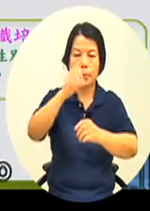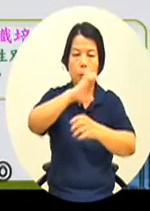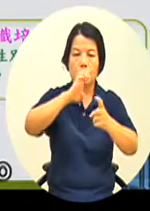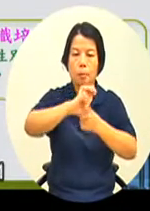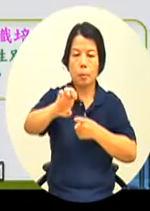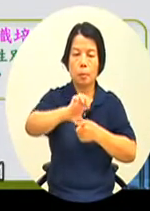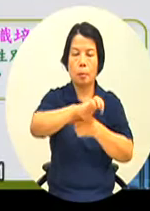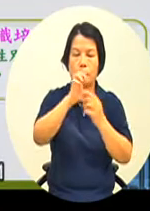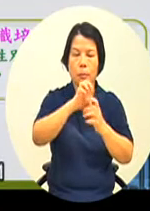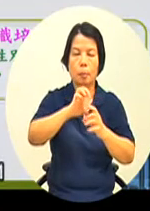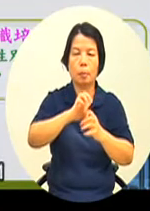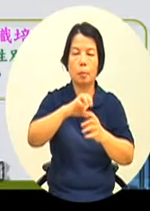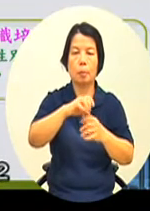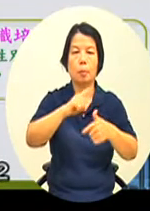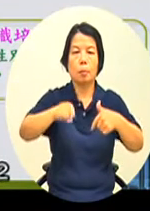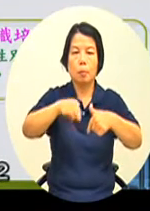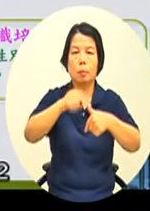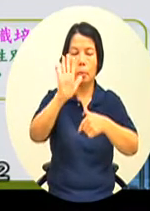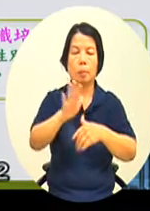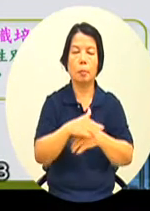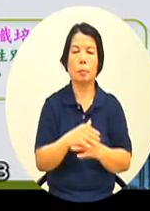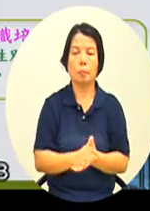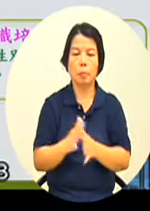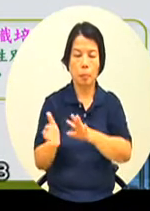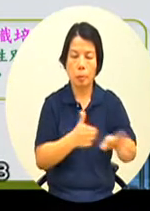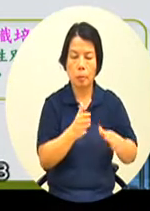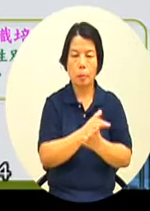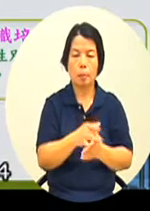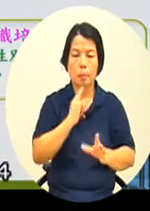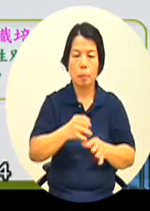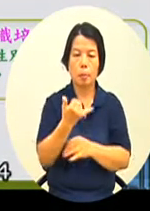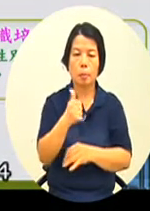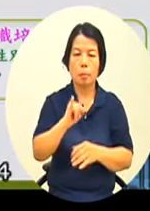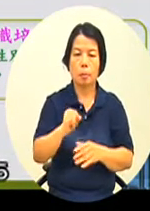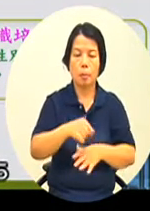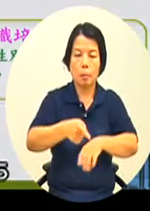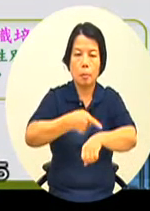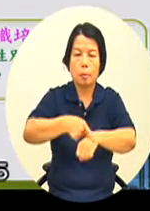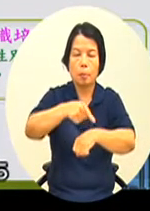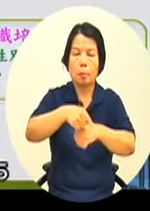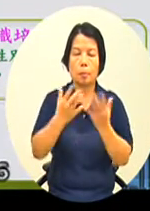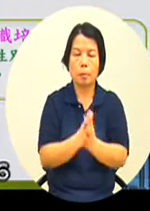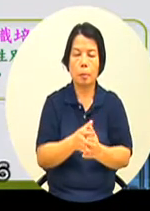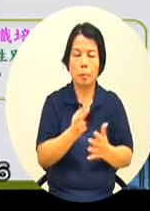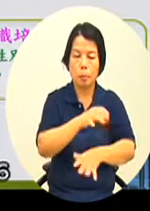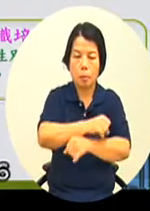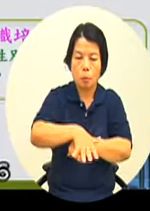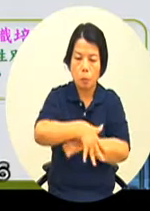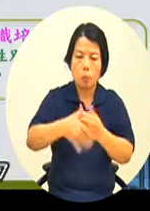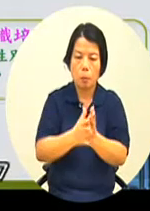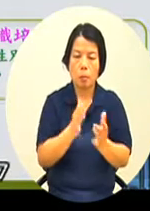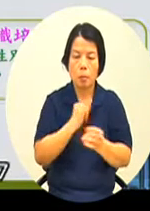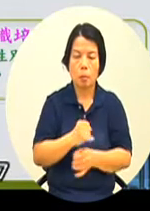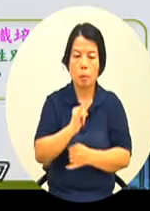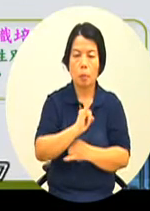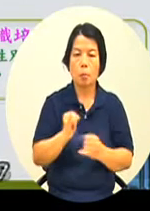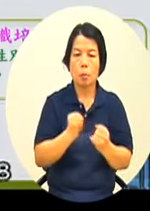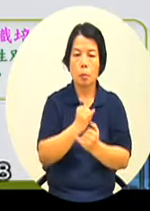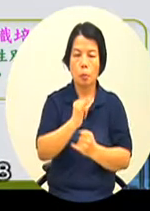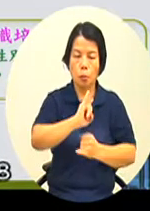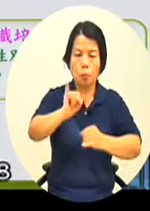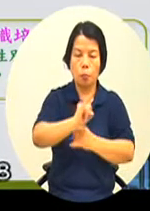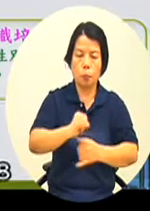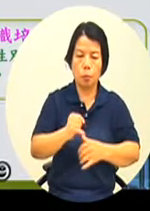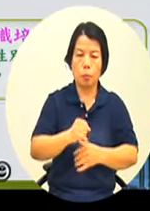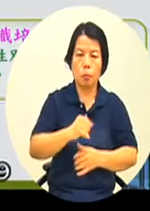第四大项在提升性别友善度，落实性别主流化部分，我们提高女性主管的比例，促进女